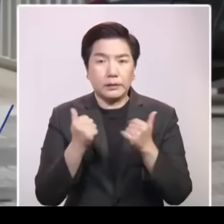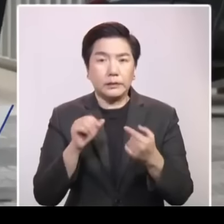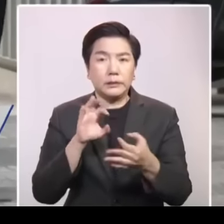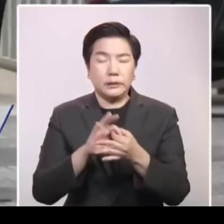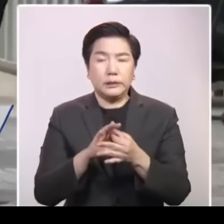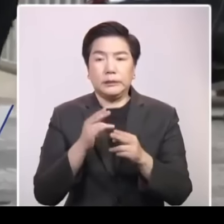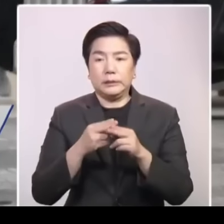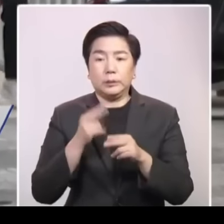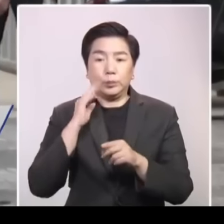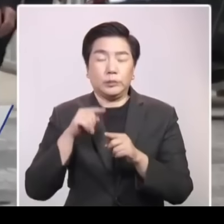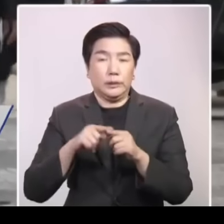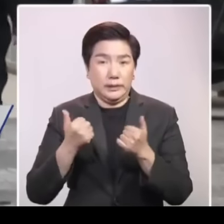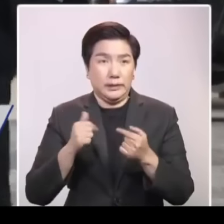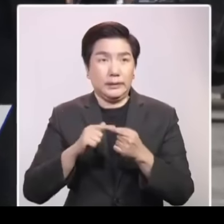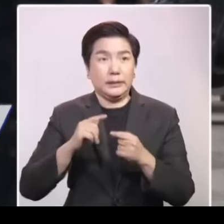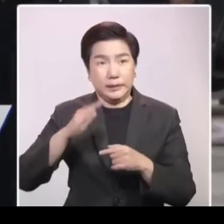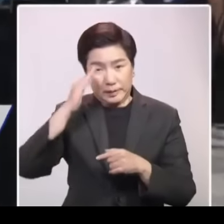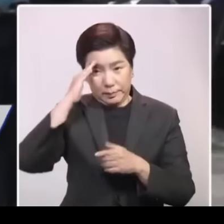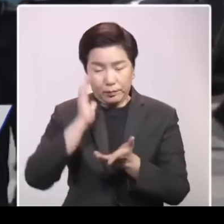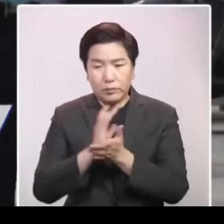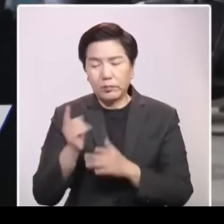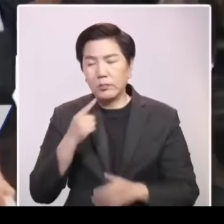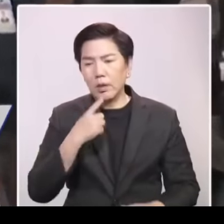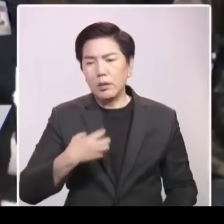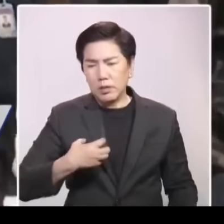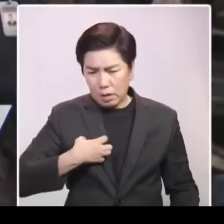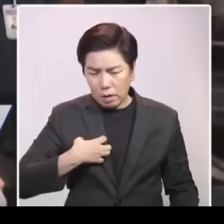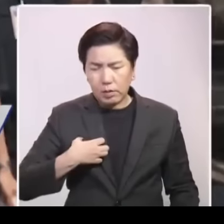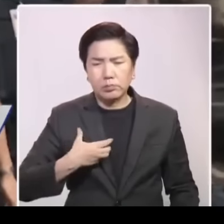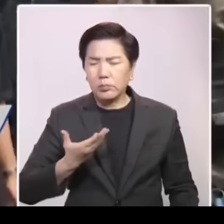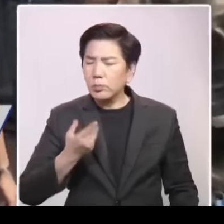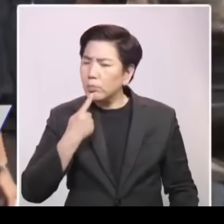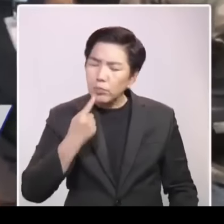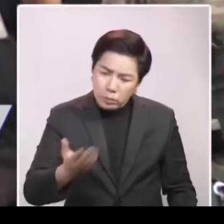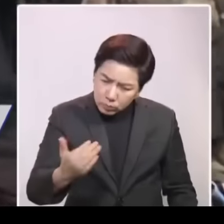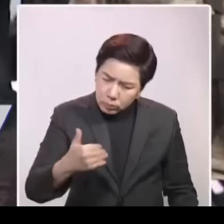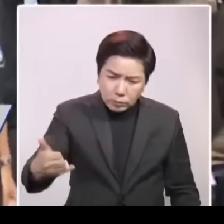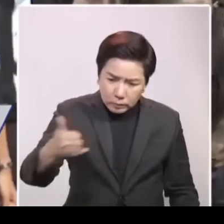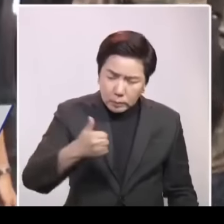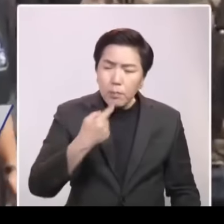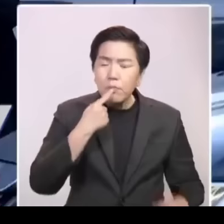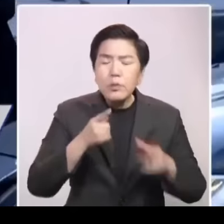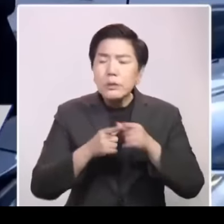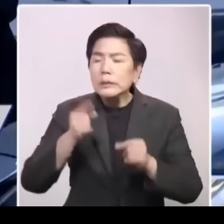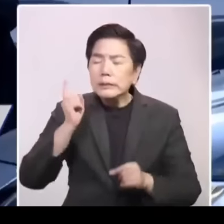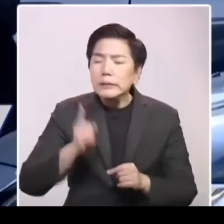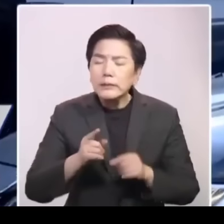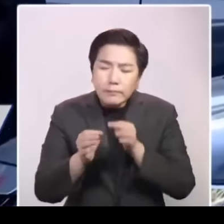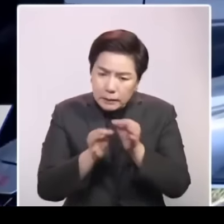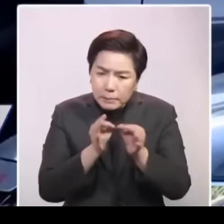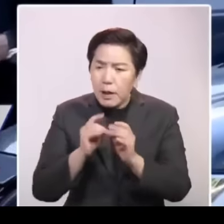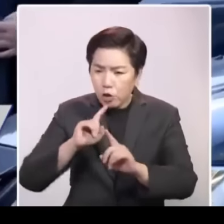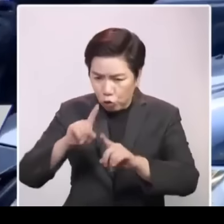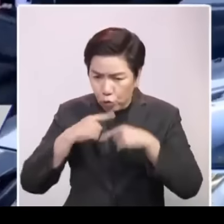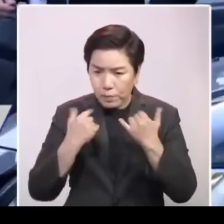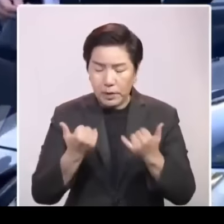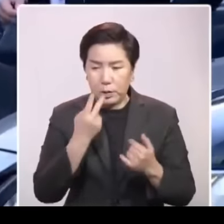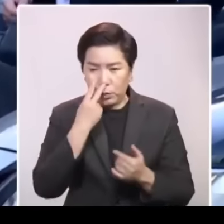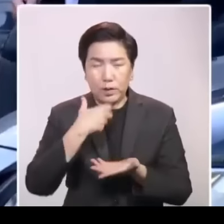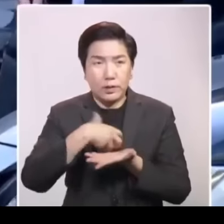ธนกฤตเองเนี่ยนะก็บอกว่าอยากจะให้บอสหมอเอกออกมาพูดหน่อยนะความจริงคืออะไรกันแน่อ่ะเดี๋ยวไปฟังเสียงคุณ